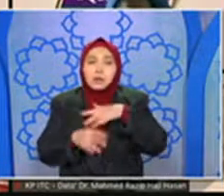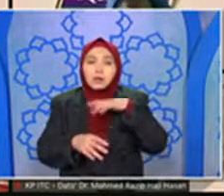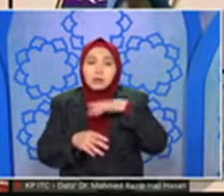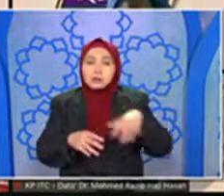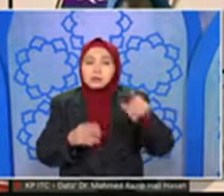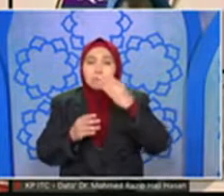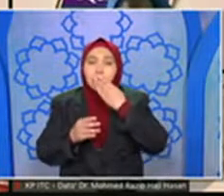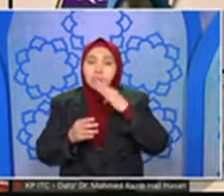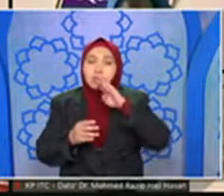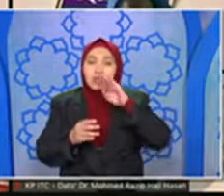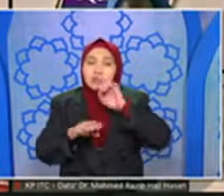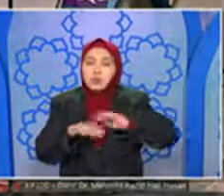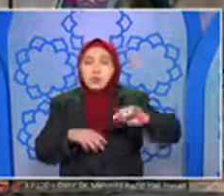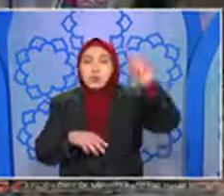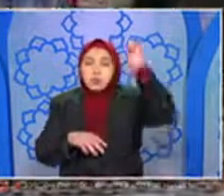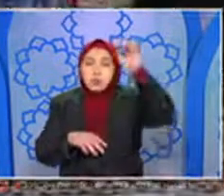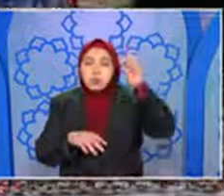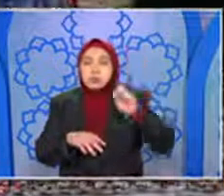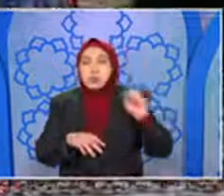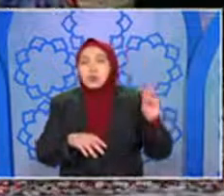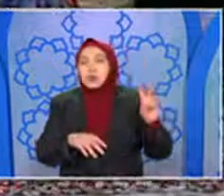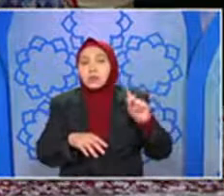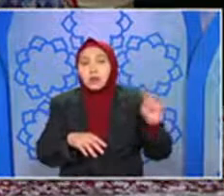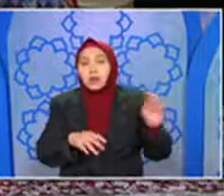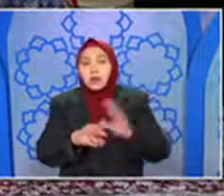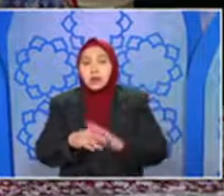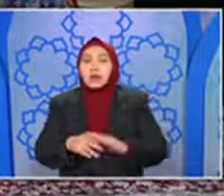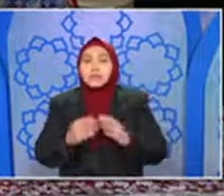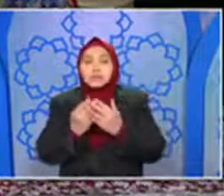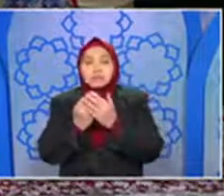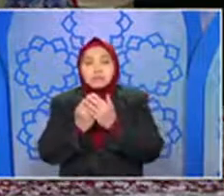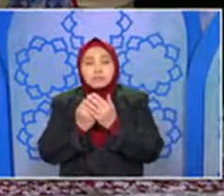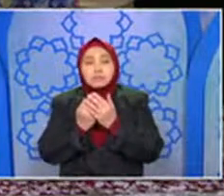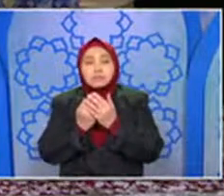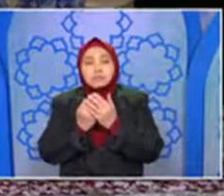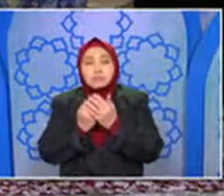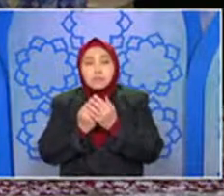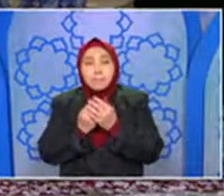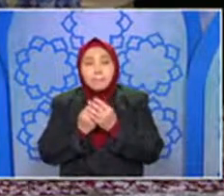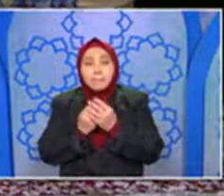العالمين. الله يا رب سبحانه.